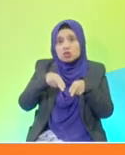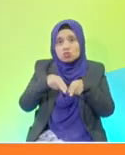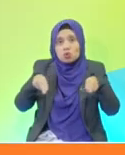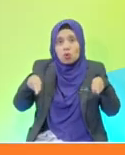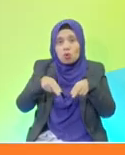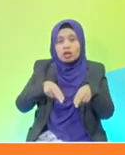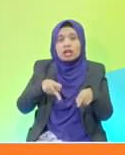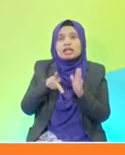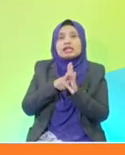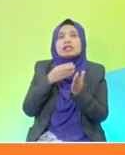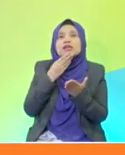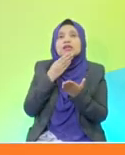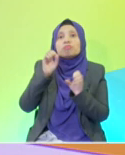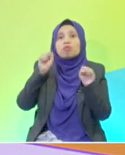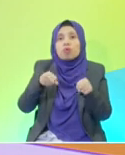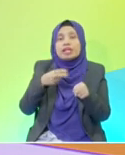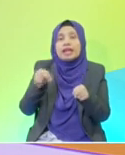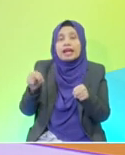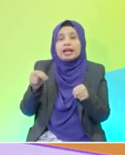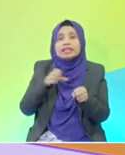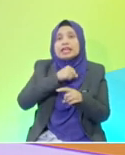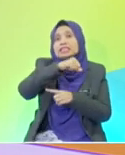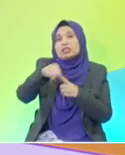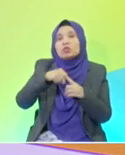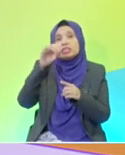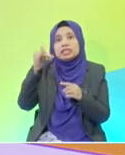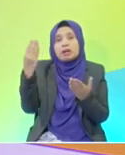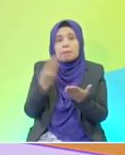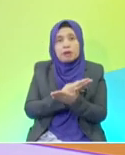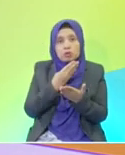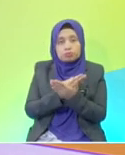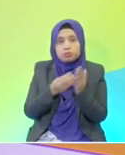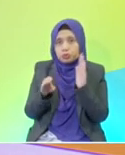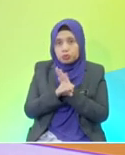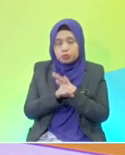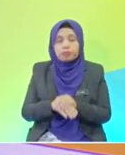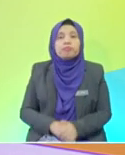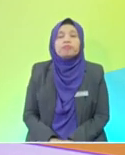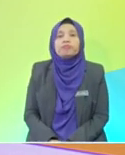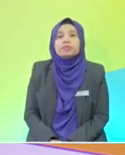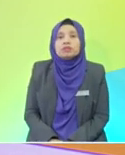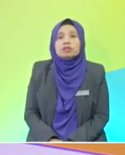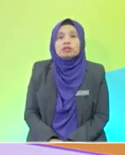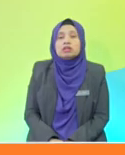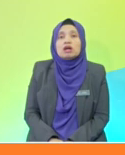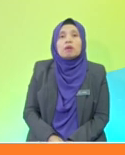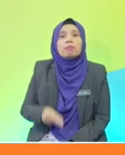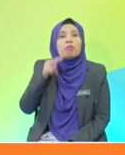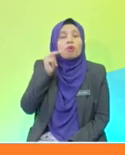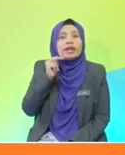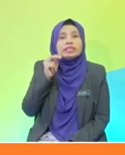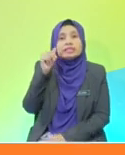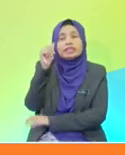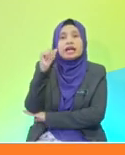mengaplikasi dalam bentuk situasi yang baru satu contoh Oke one seorang ibu